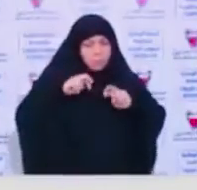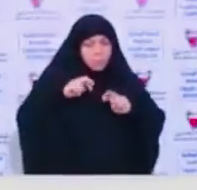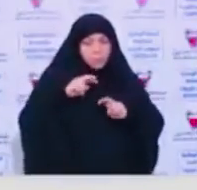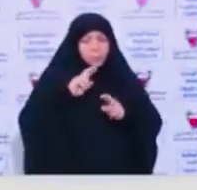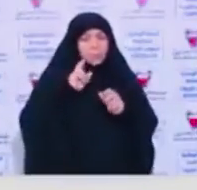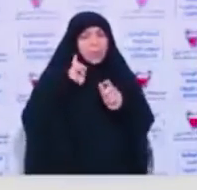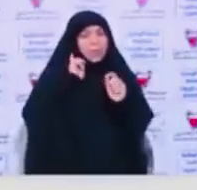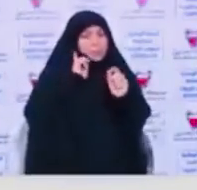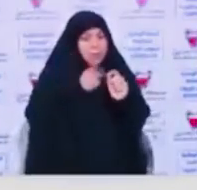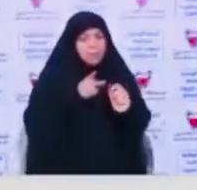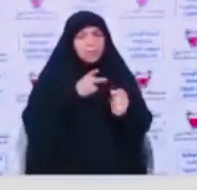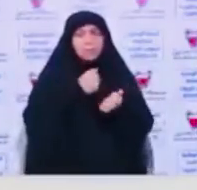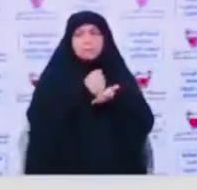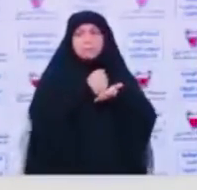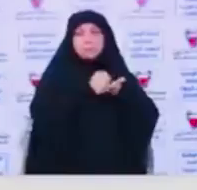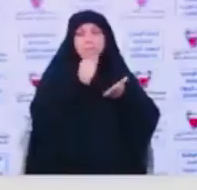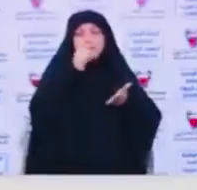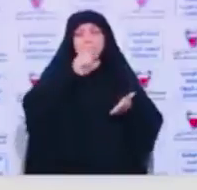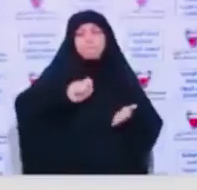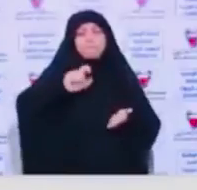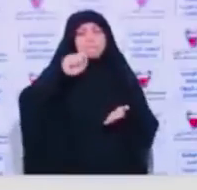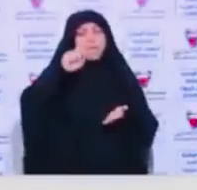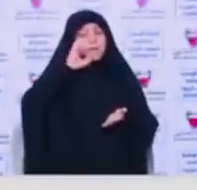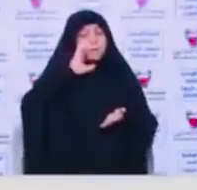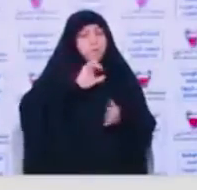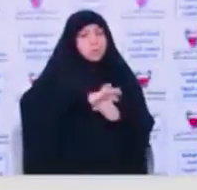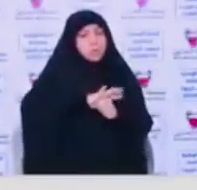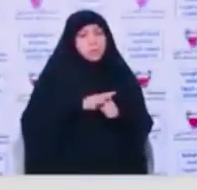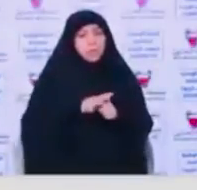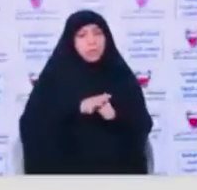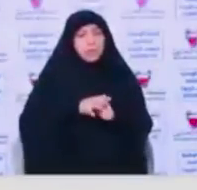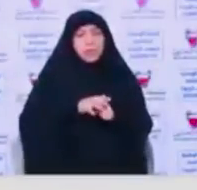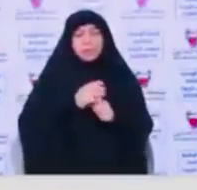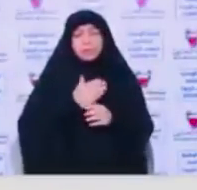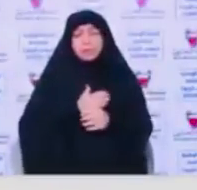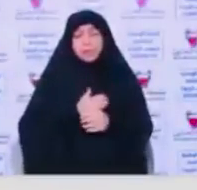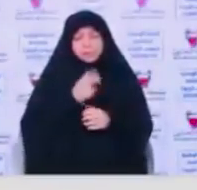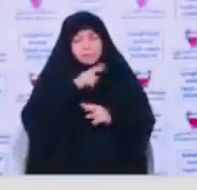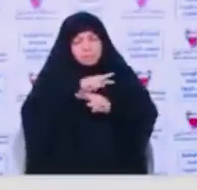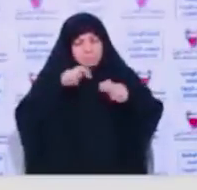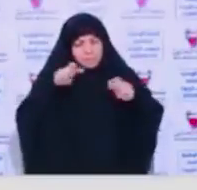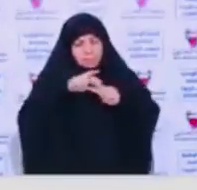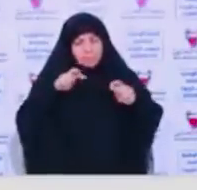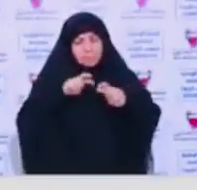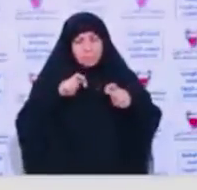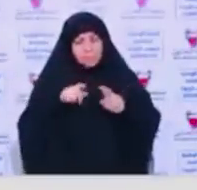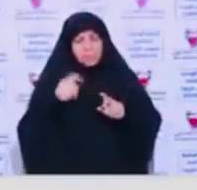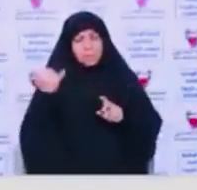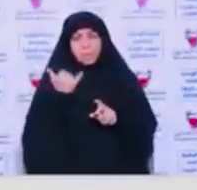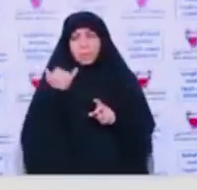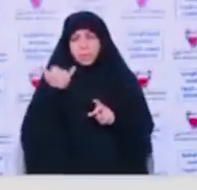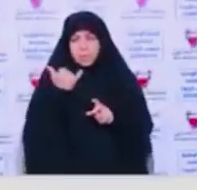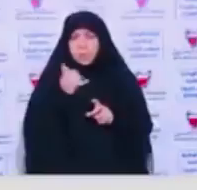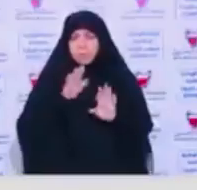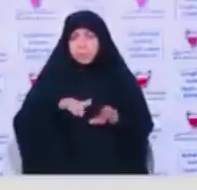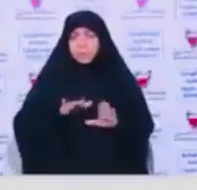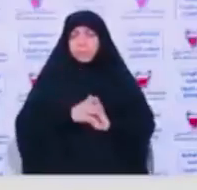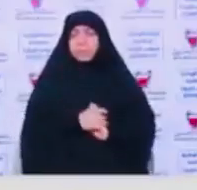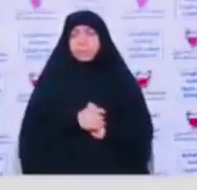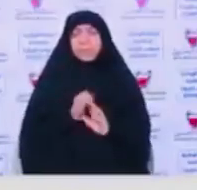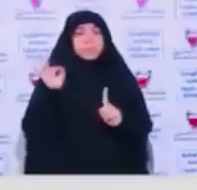على هذا الفيروس اللي اجتاح العالم بأسره. وطبعا هذا يصب على أهمية هذا الموضوع، لأن